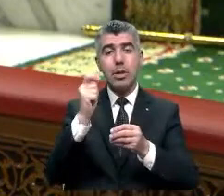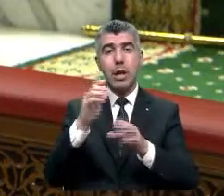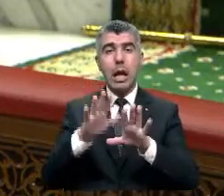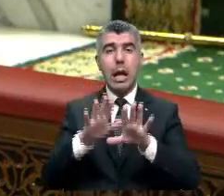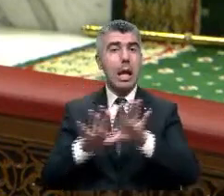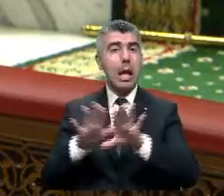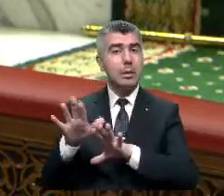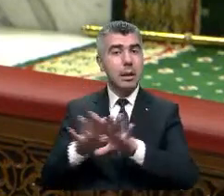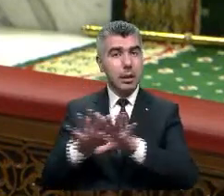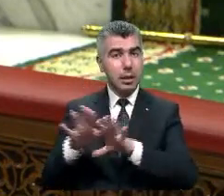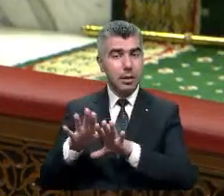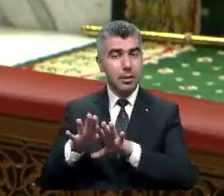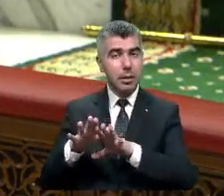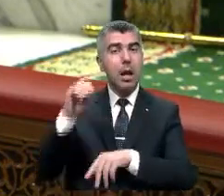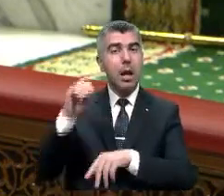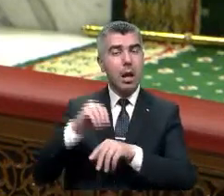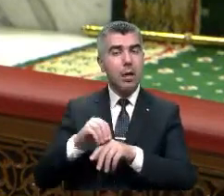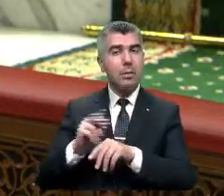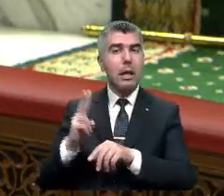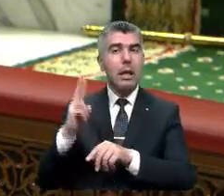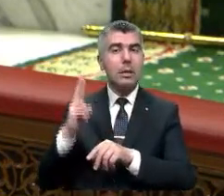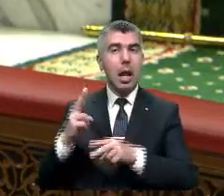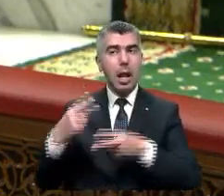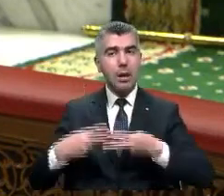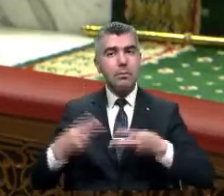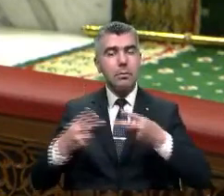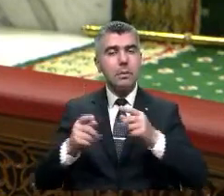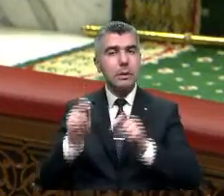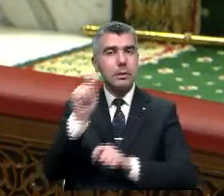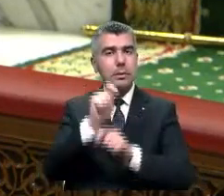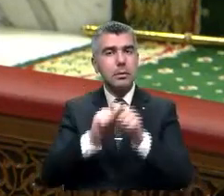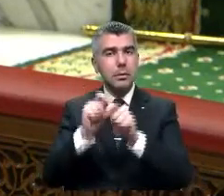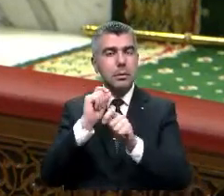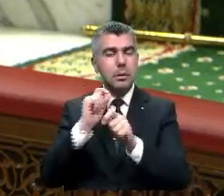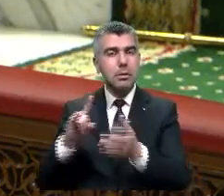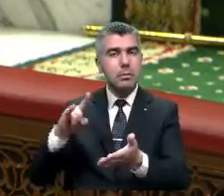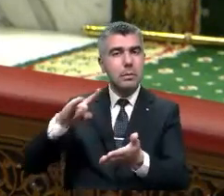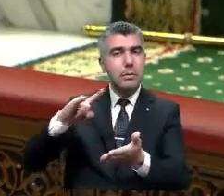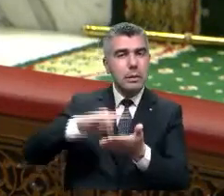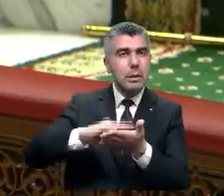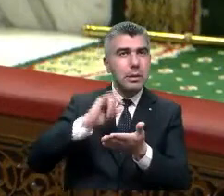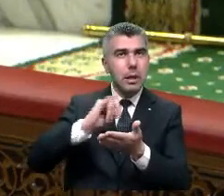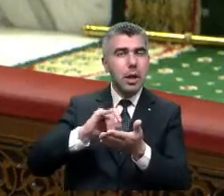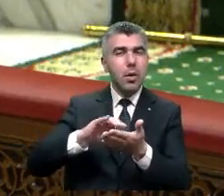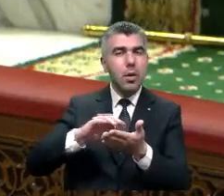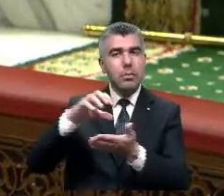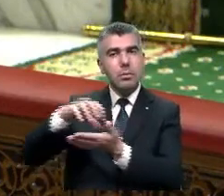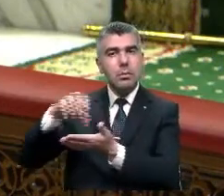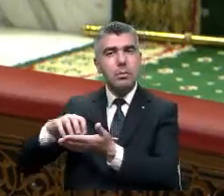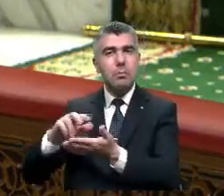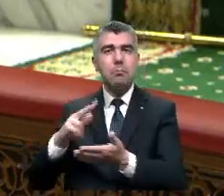واكادير، وتيحضر لاطلاق انجاز الدراسات الفنيه والتقنيه باش يرفع من الطاقه الاستيعابيه ديال هذه